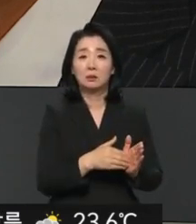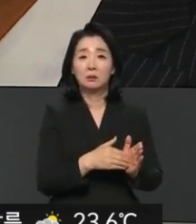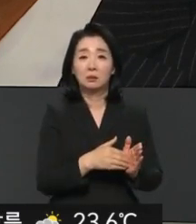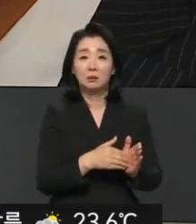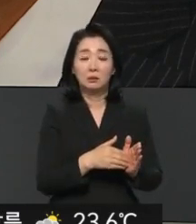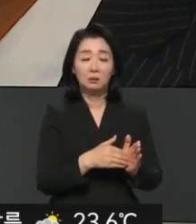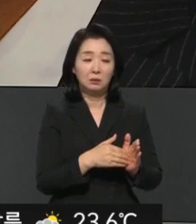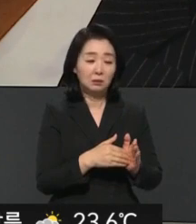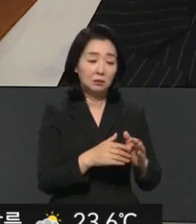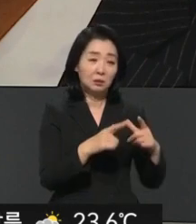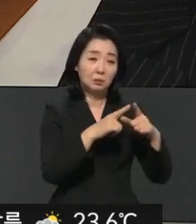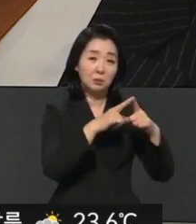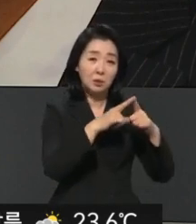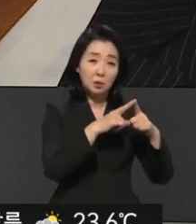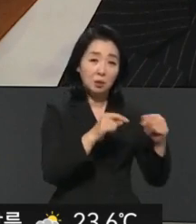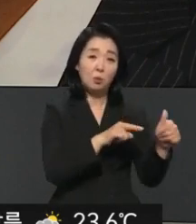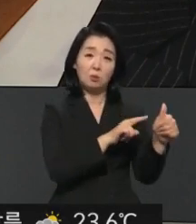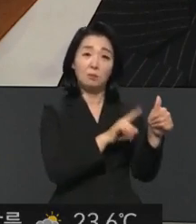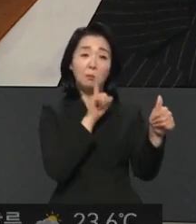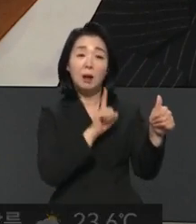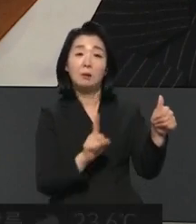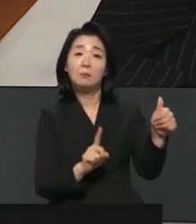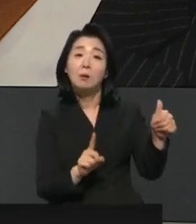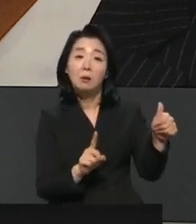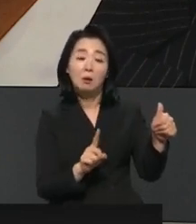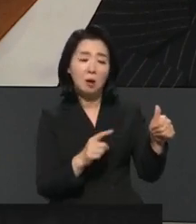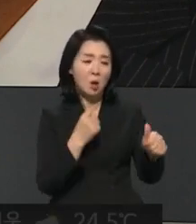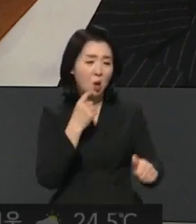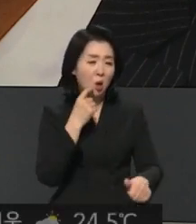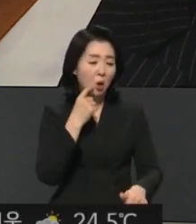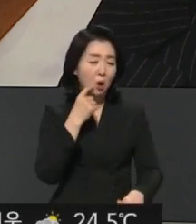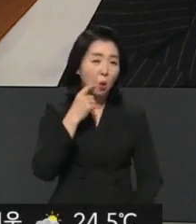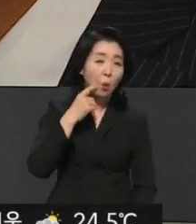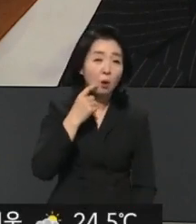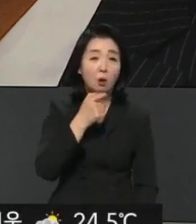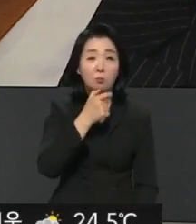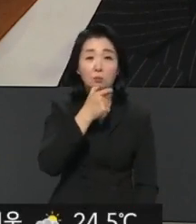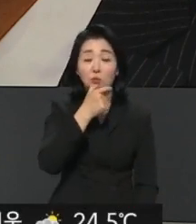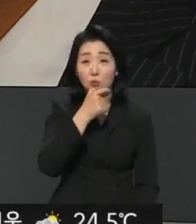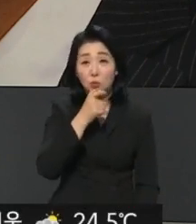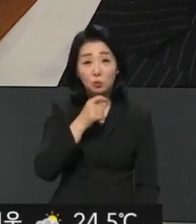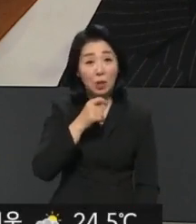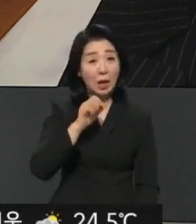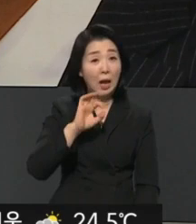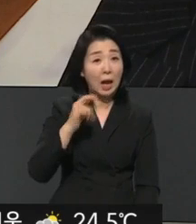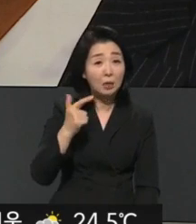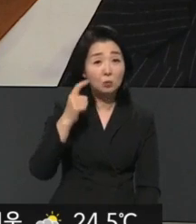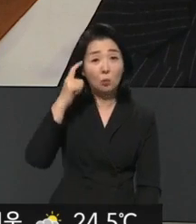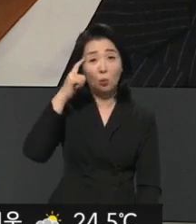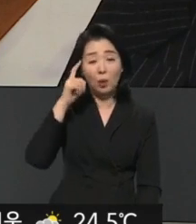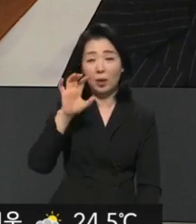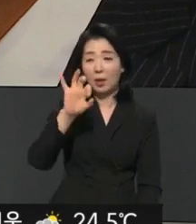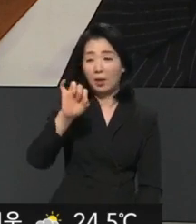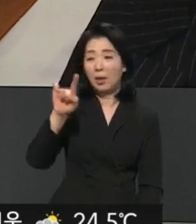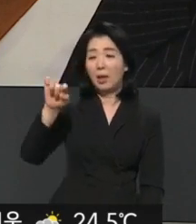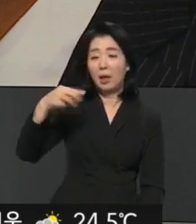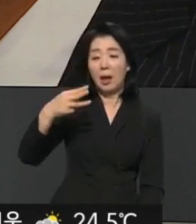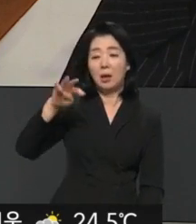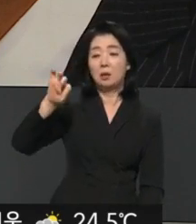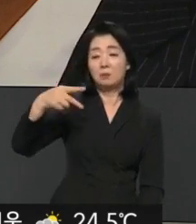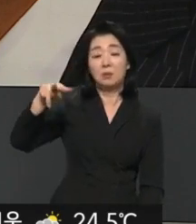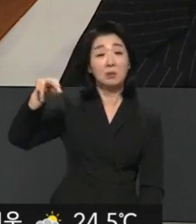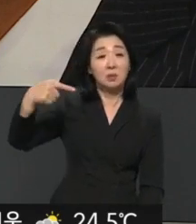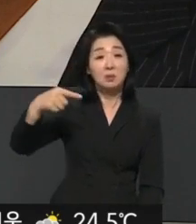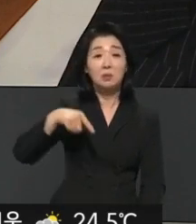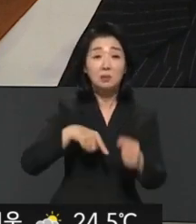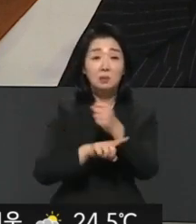마스노 관방장관 말을 다시 보면 이 오염수가 아니라 알프스 처리수라는 단어를 쓰고 있습니다. 일본 정부에서